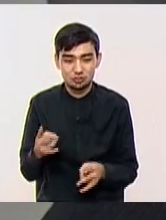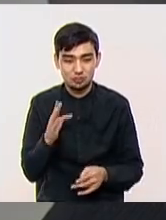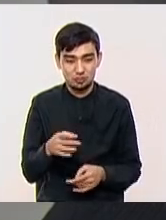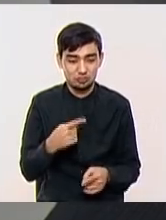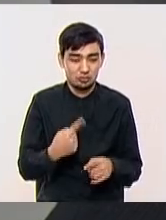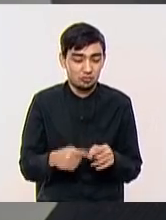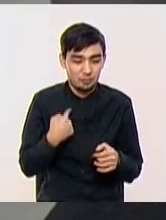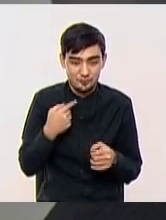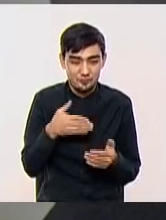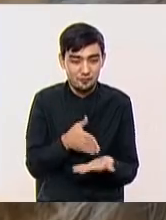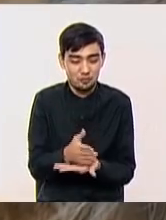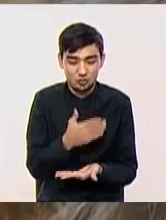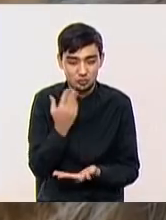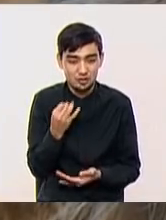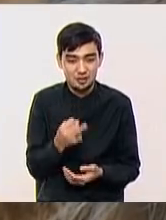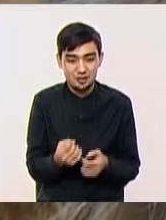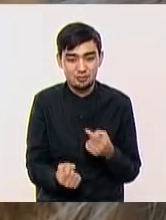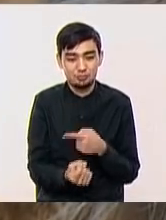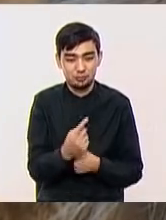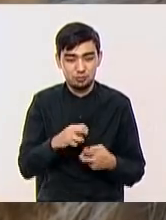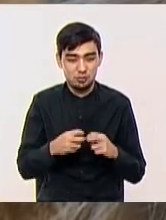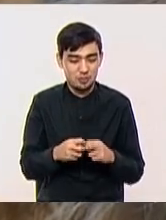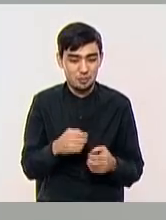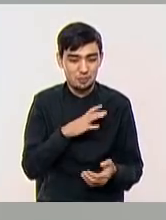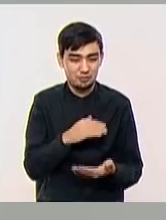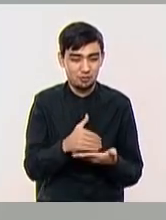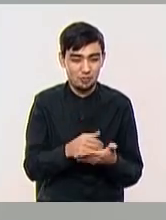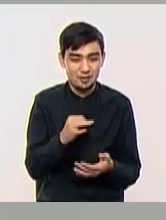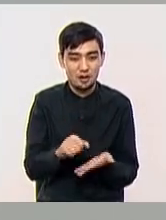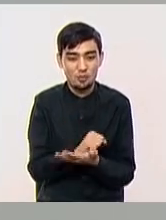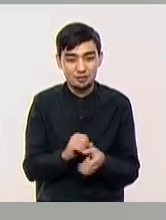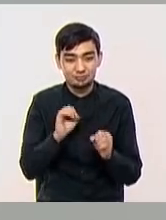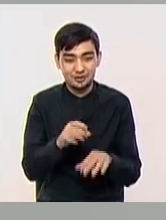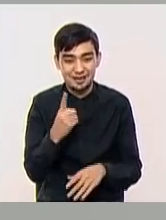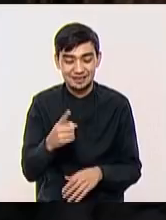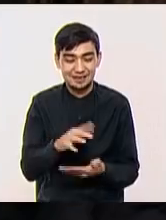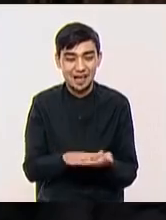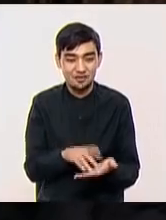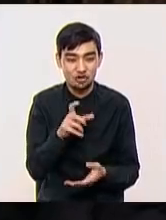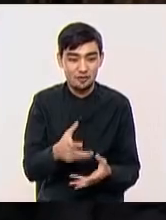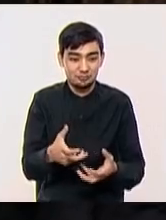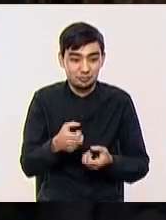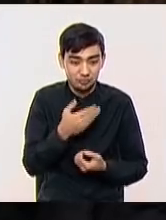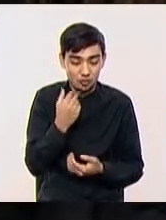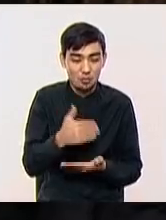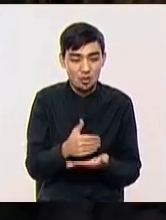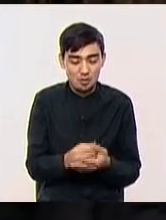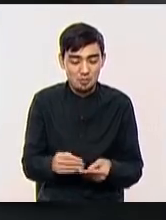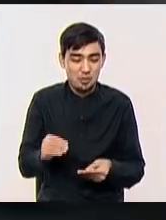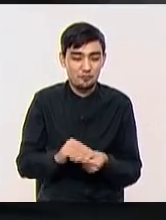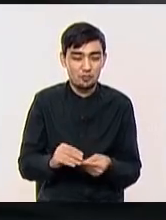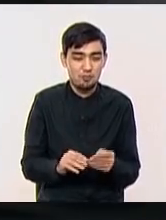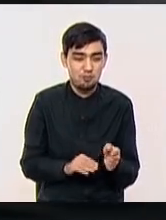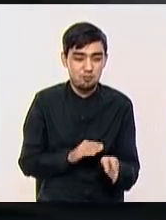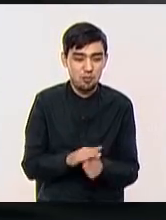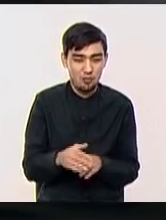жоқ. Өйткені жүйеде қателер туындаған. Құжат өткізу барысында бір ғана адамның өтінімі қабылданбаса, жүйені толық қайта